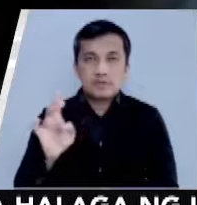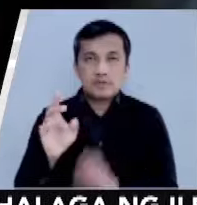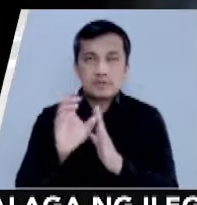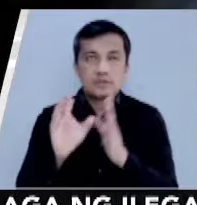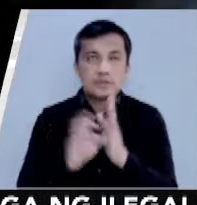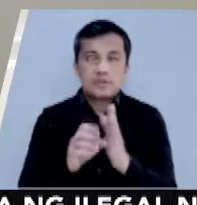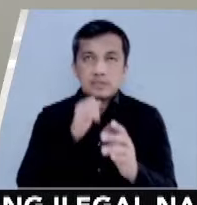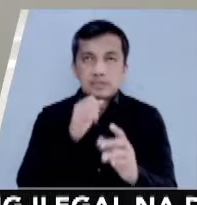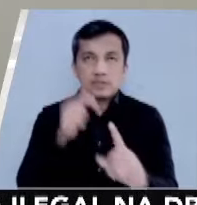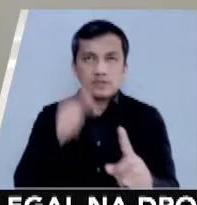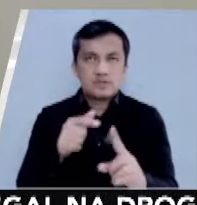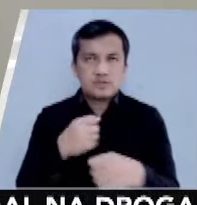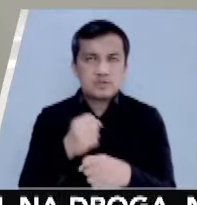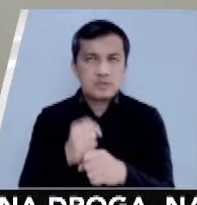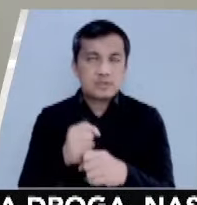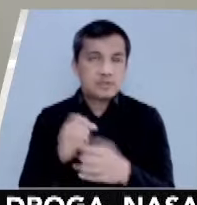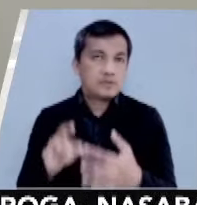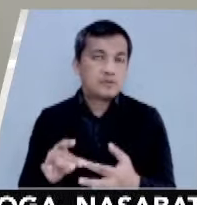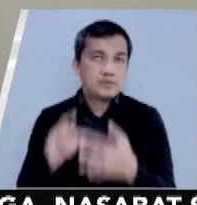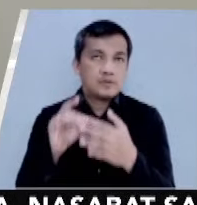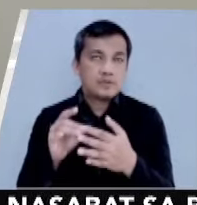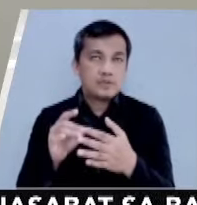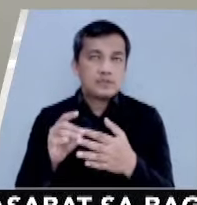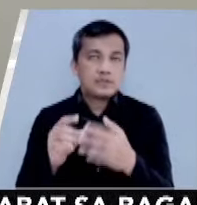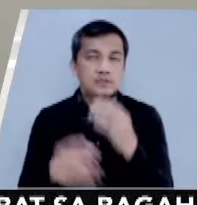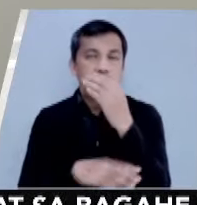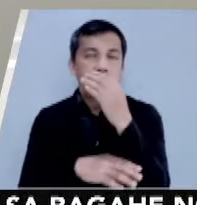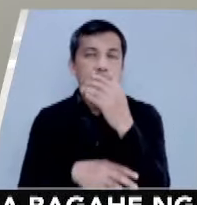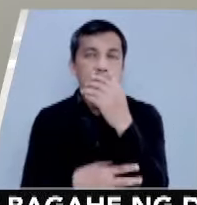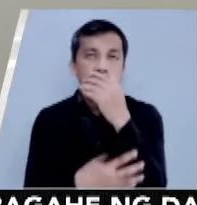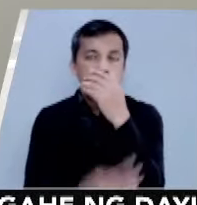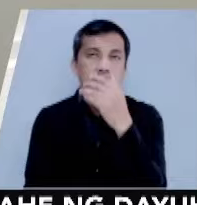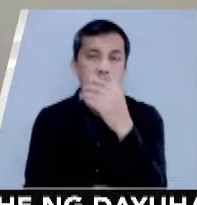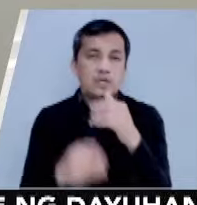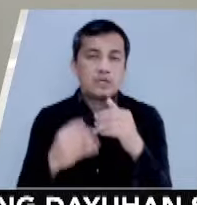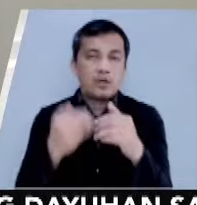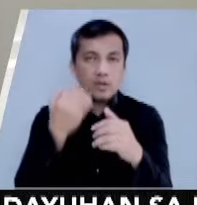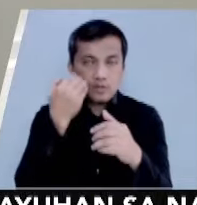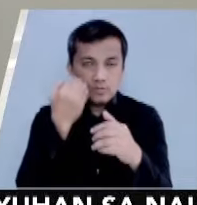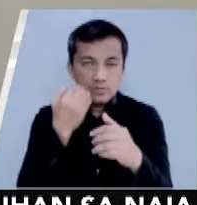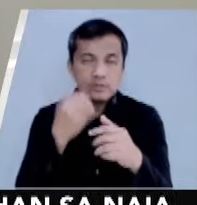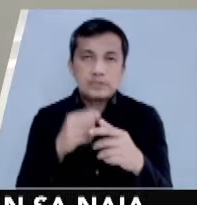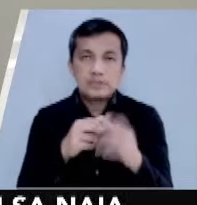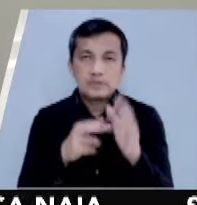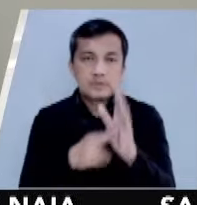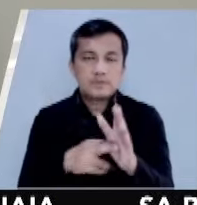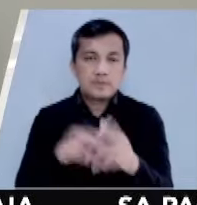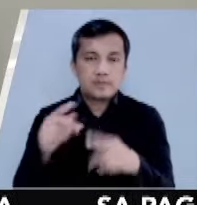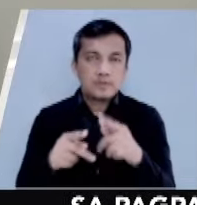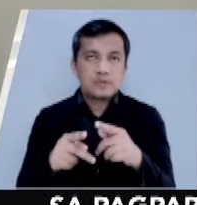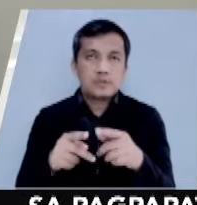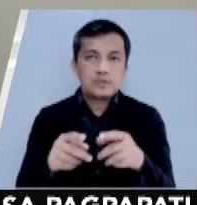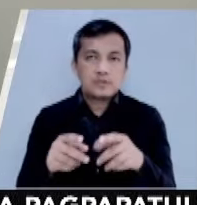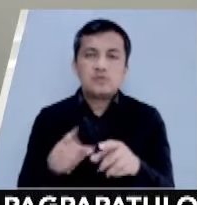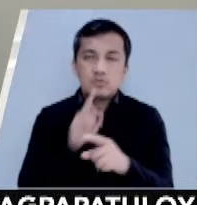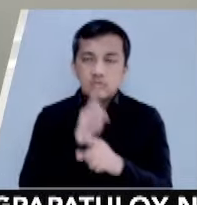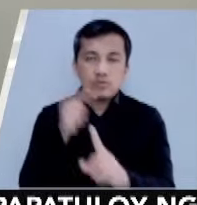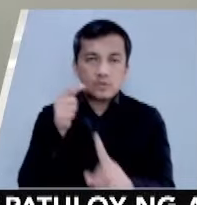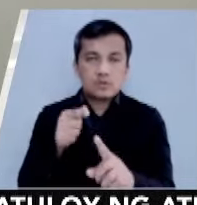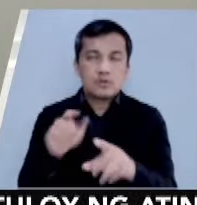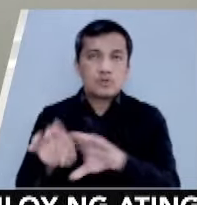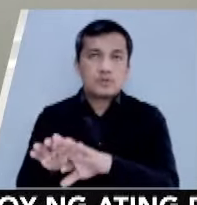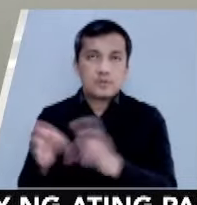siyang exclusive to marginalized and underrepresented sectors. Yung intention nila ay i-open up talaga sa mas